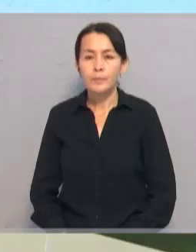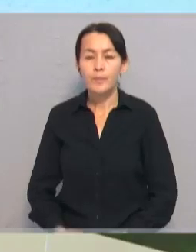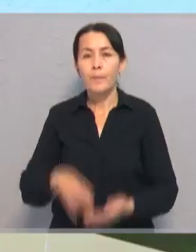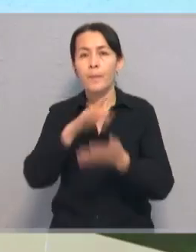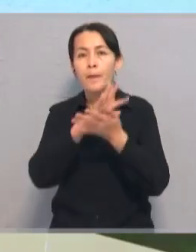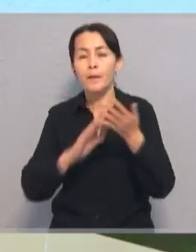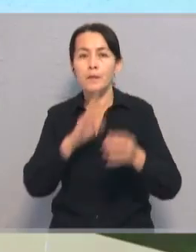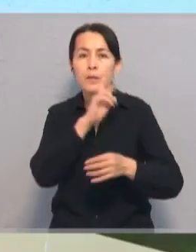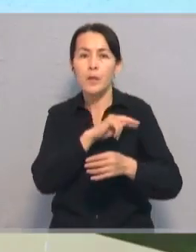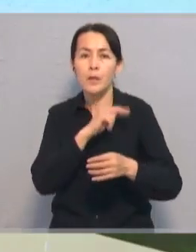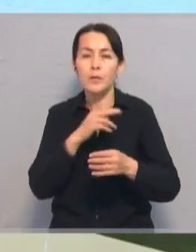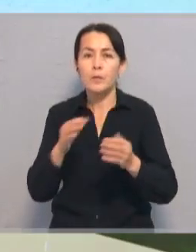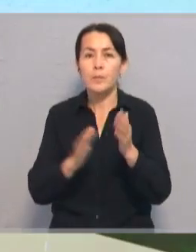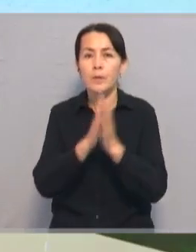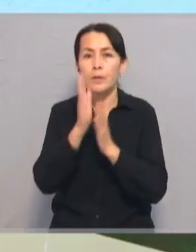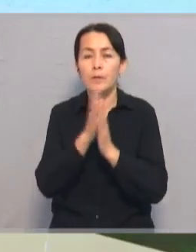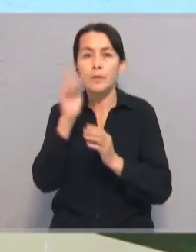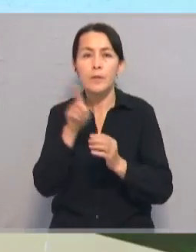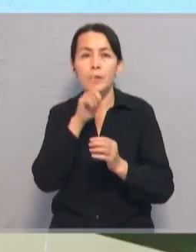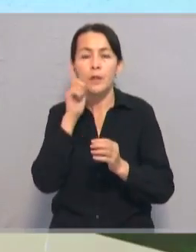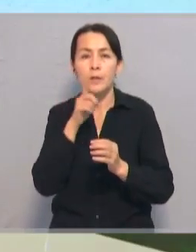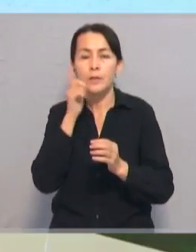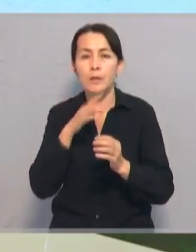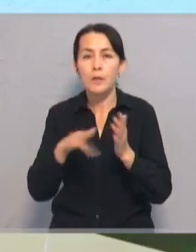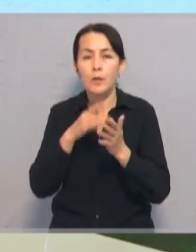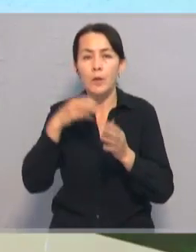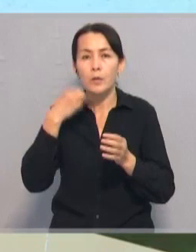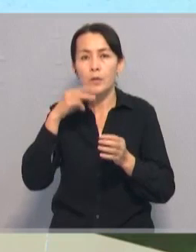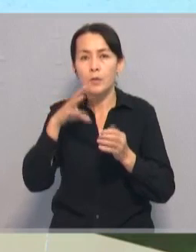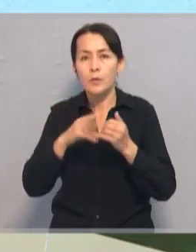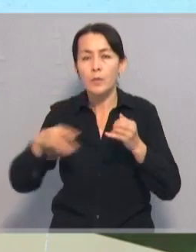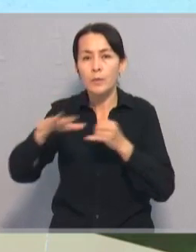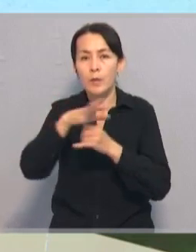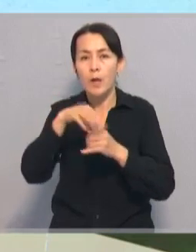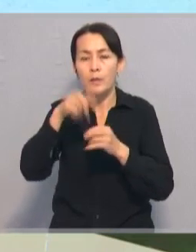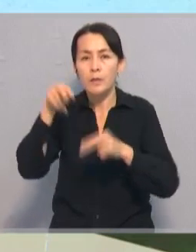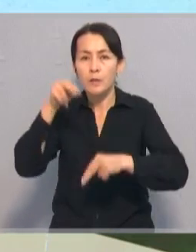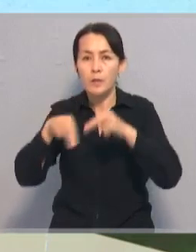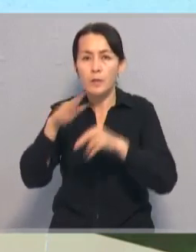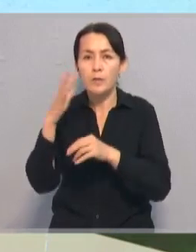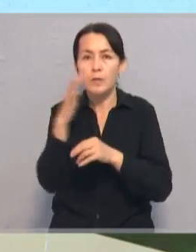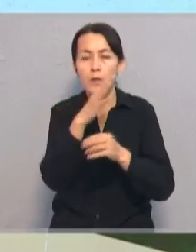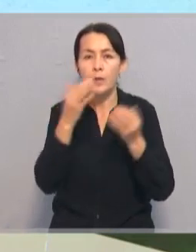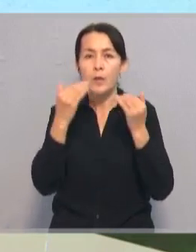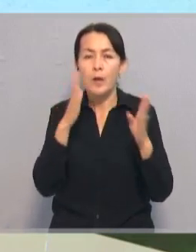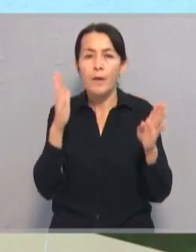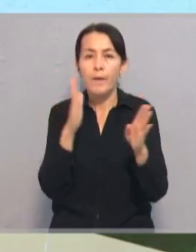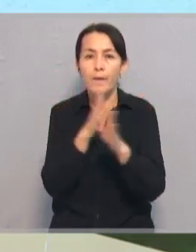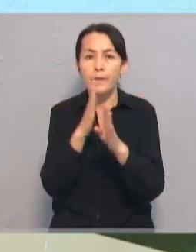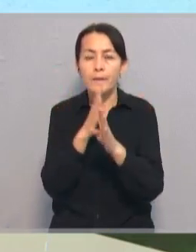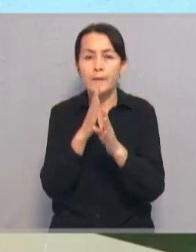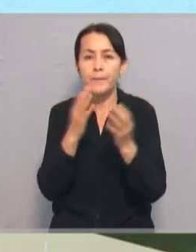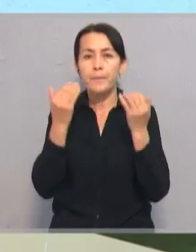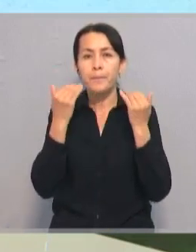продолжается работаю по озеленению города туркестана в лечении площади зеленых насаждений и улучшению климатических